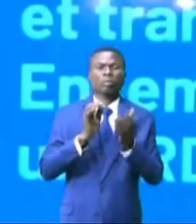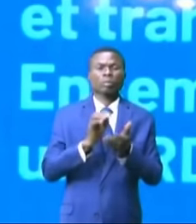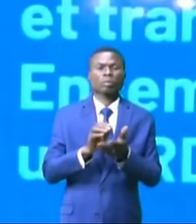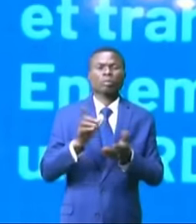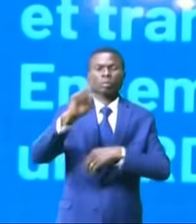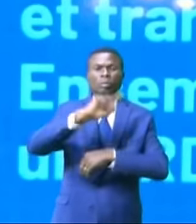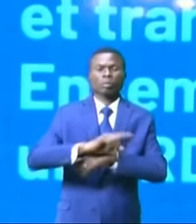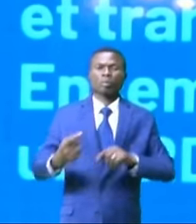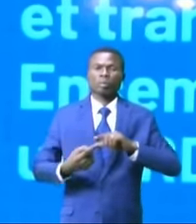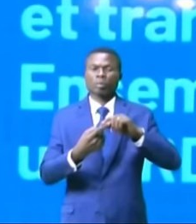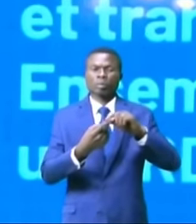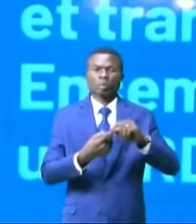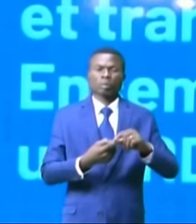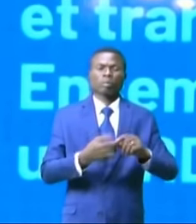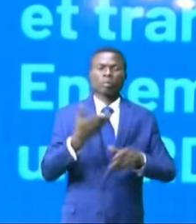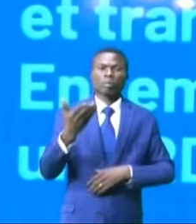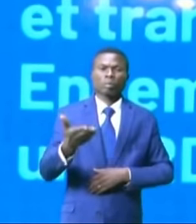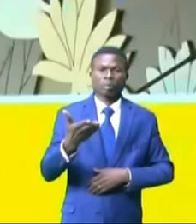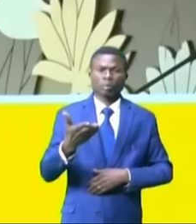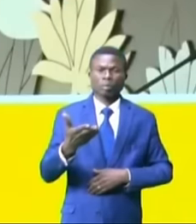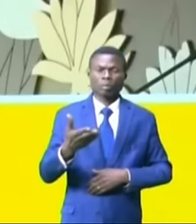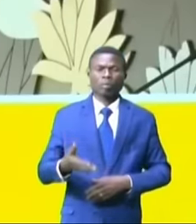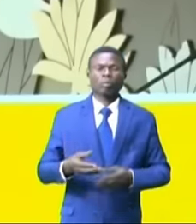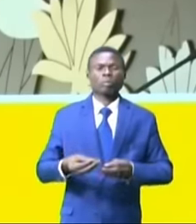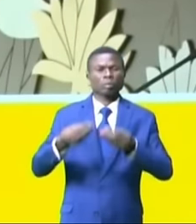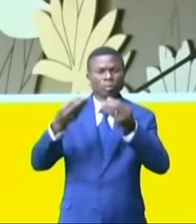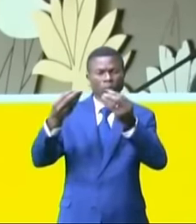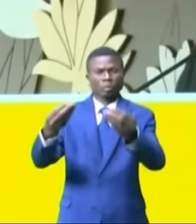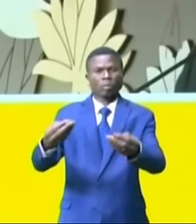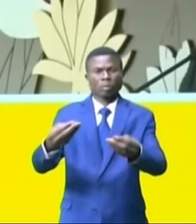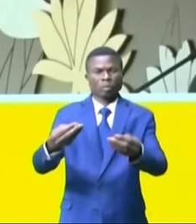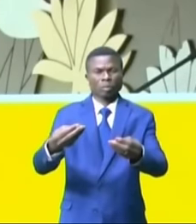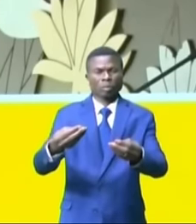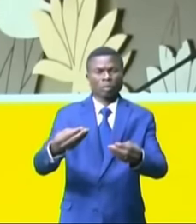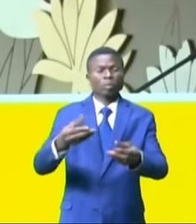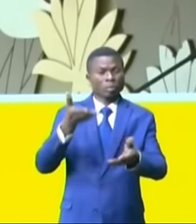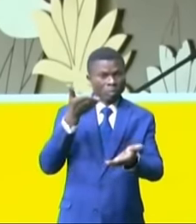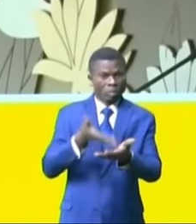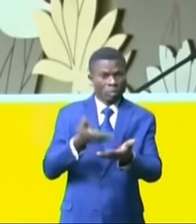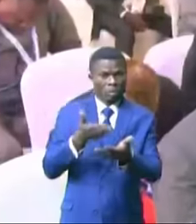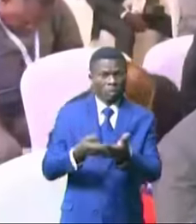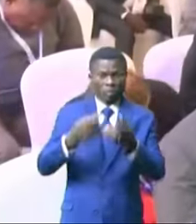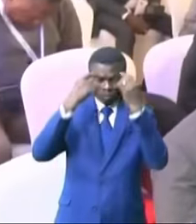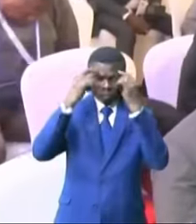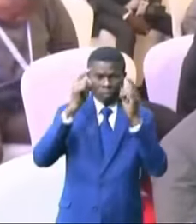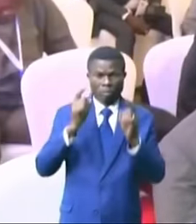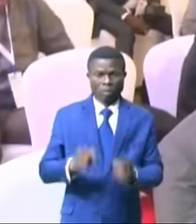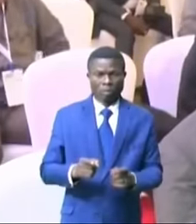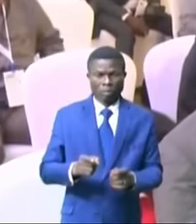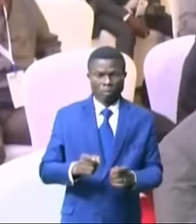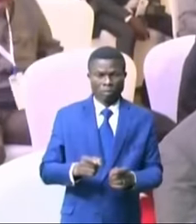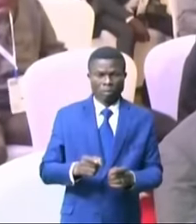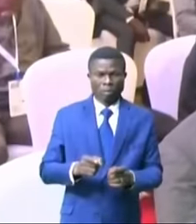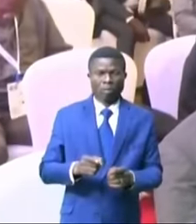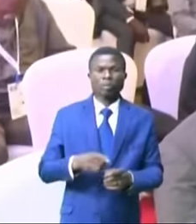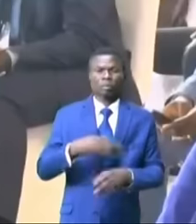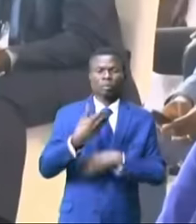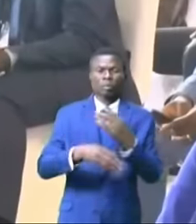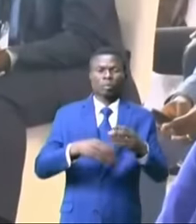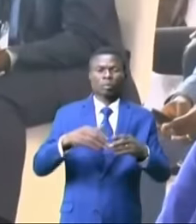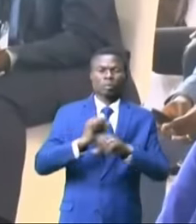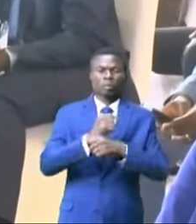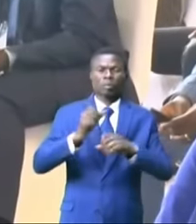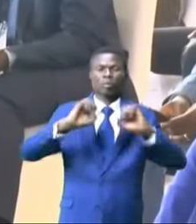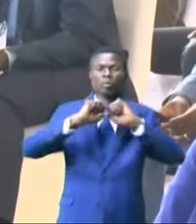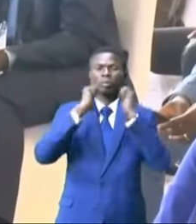journée spéciale d'ESI qui leur a été consacrée et durant laquelle ils ont décidé de se fédérer au sein d'une association